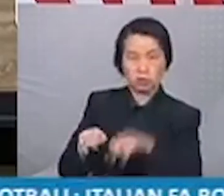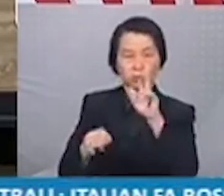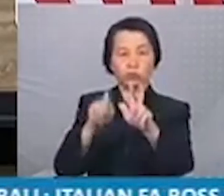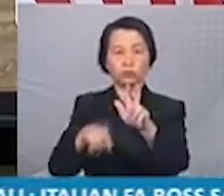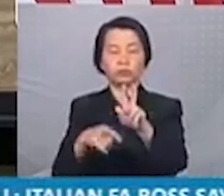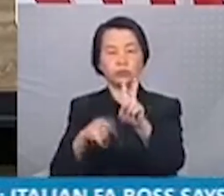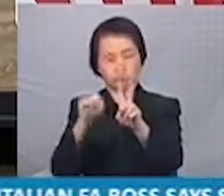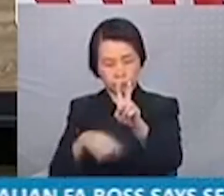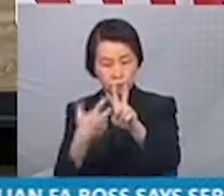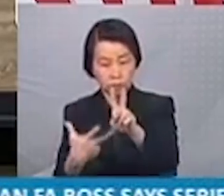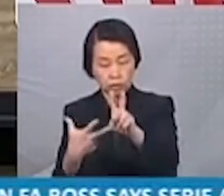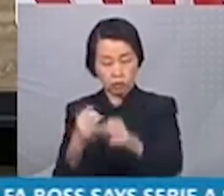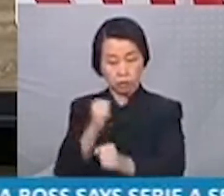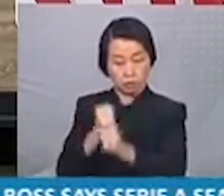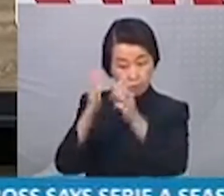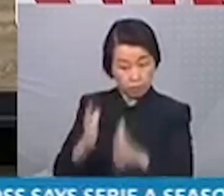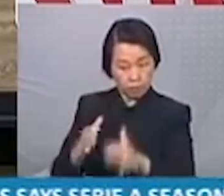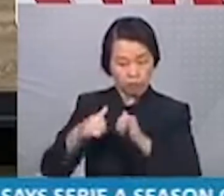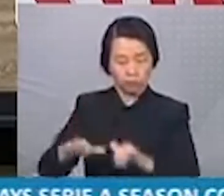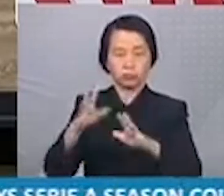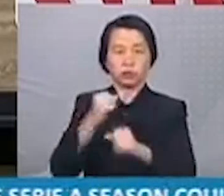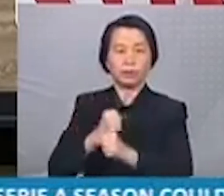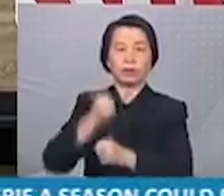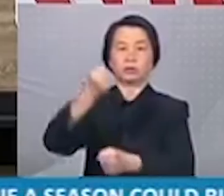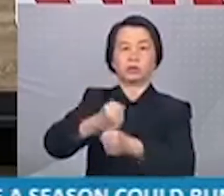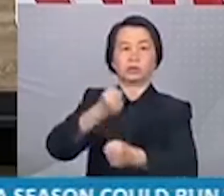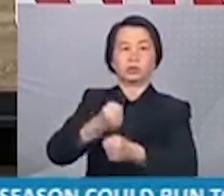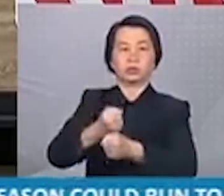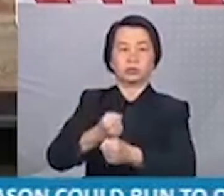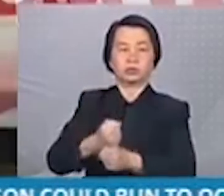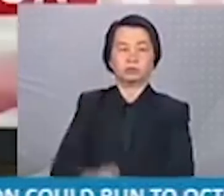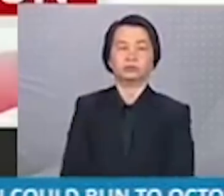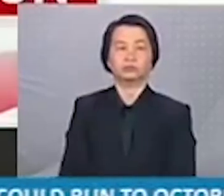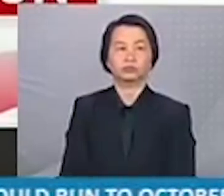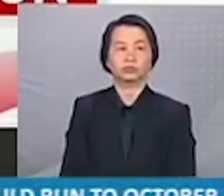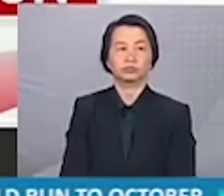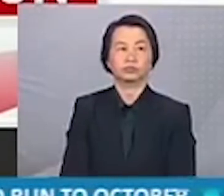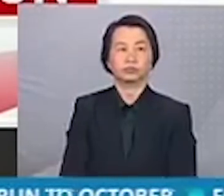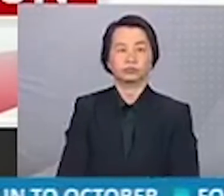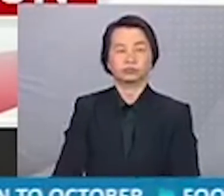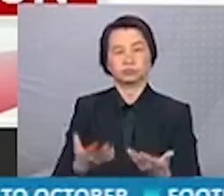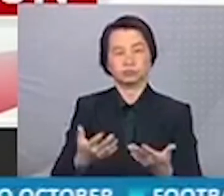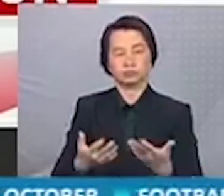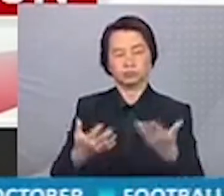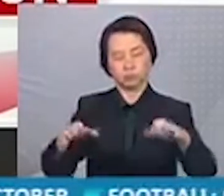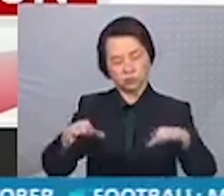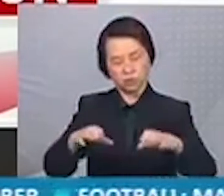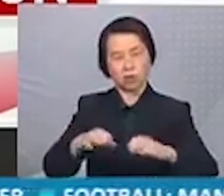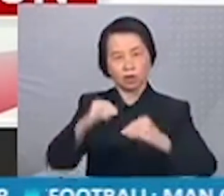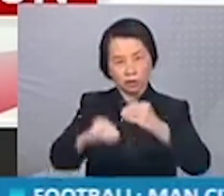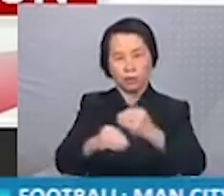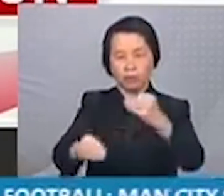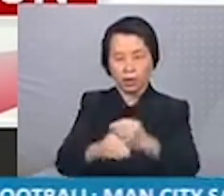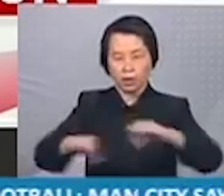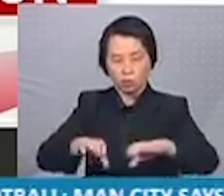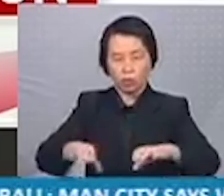pekerja di negara ini terus mendapat pekerjaan Hai langkah-langkah tambahan yang diambil ialah